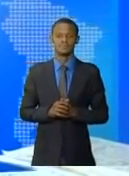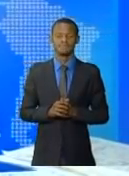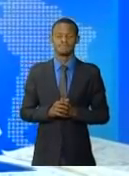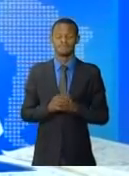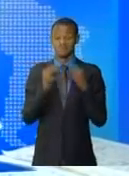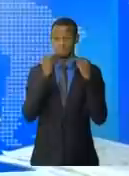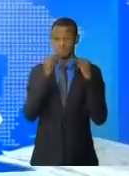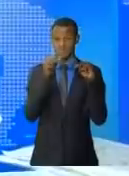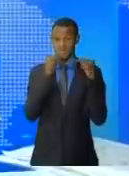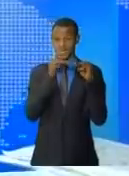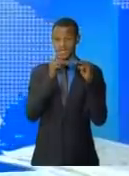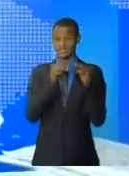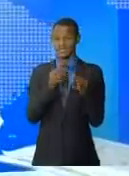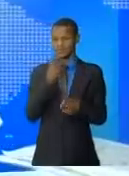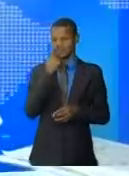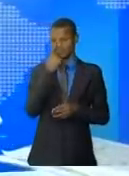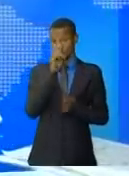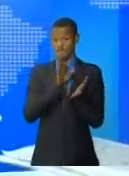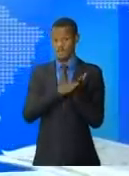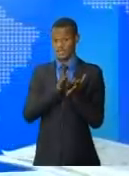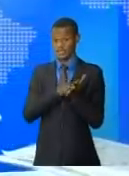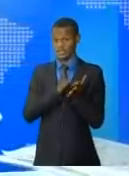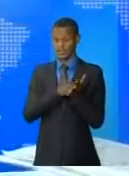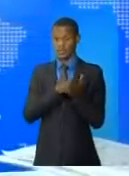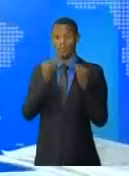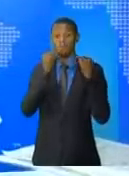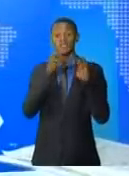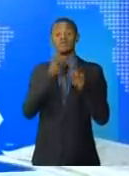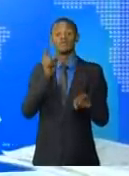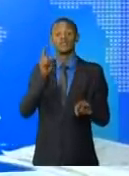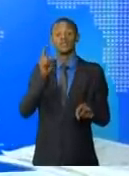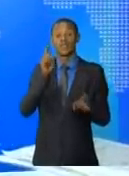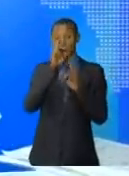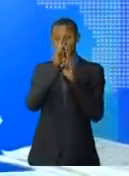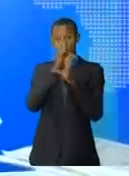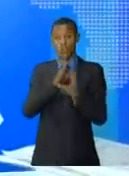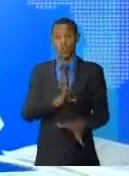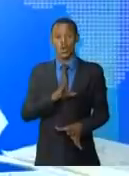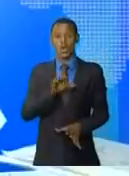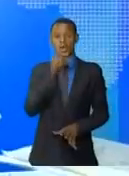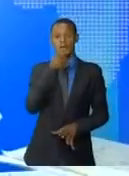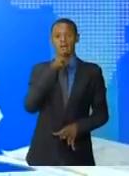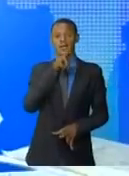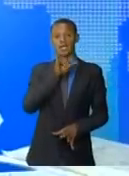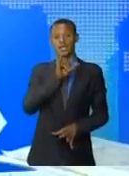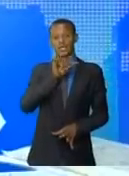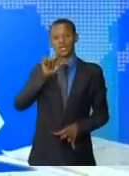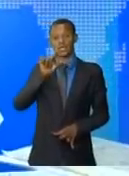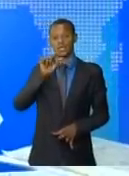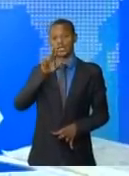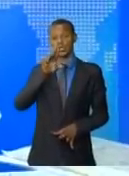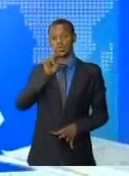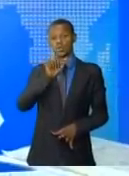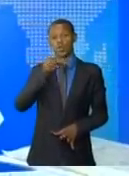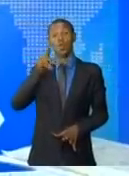Message de félicitations et de soutien de l'honorable sénateur Guy Luando Mboyo au président de la République démocratique du Congo,